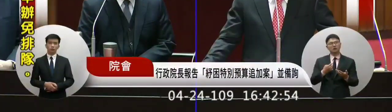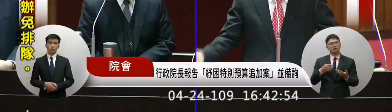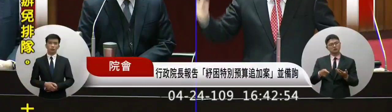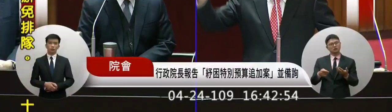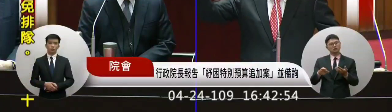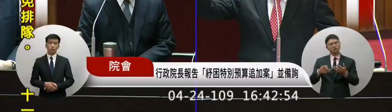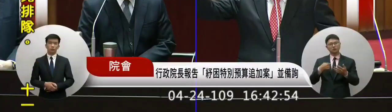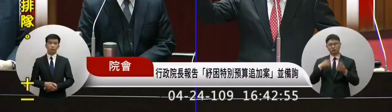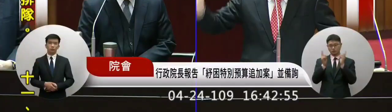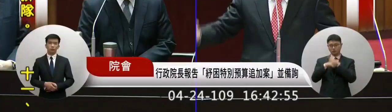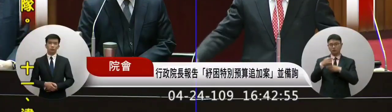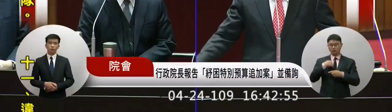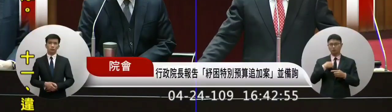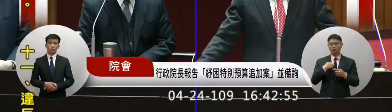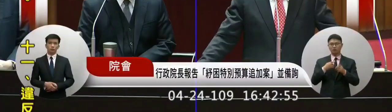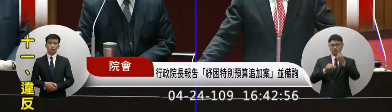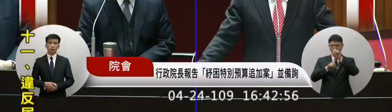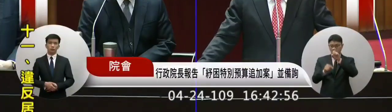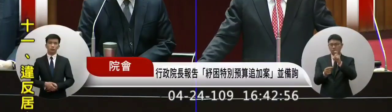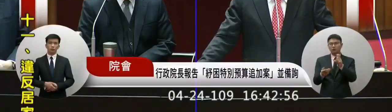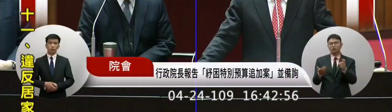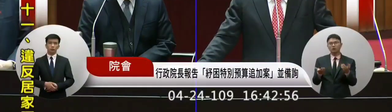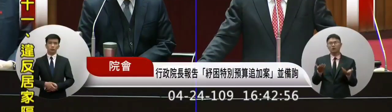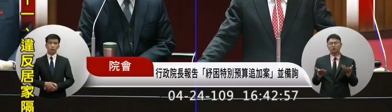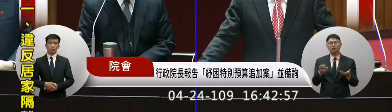的天气，秋冬已经快要到